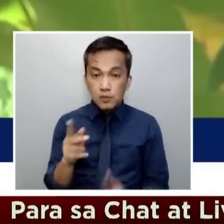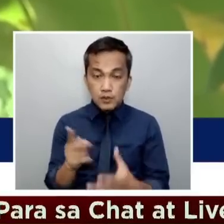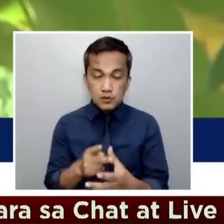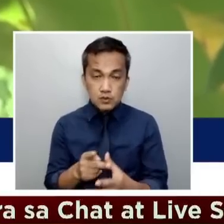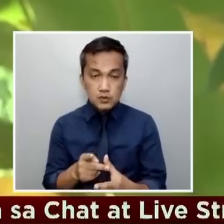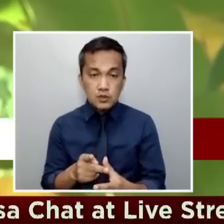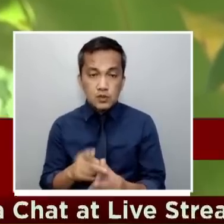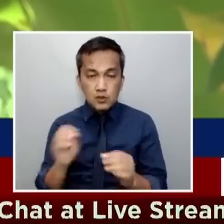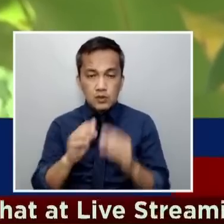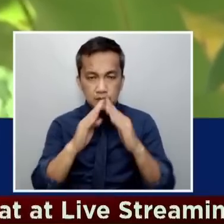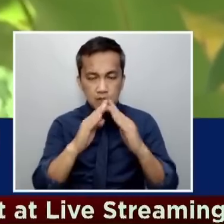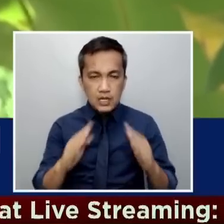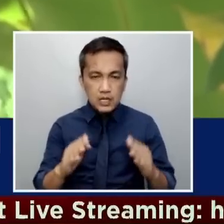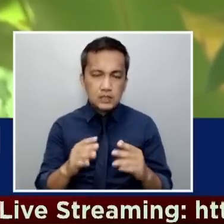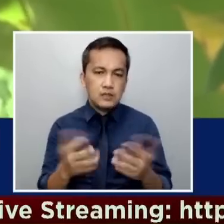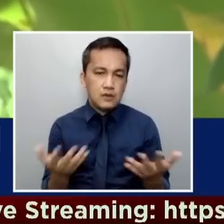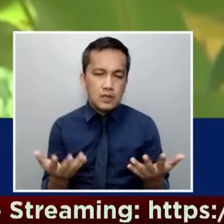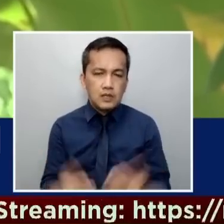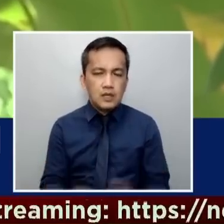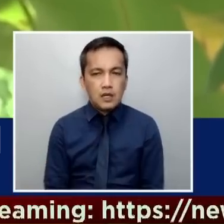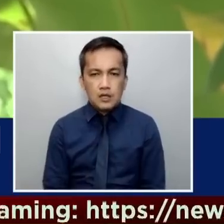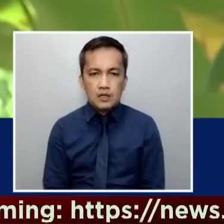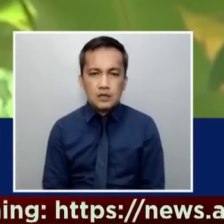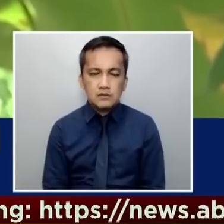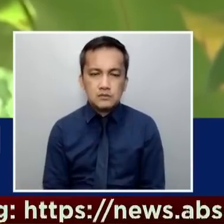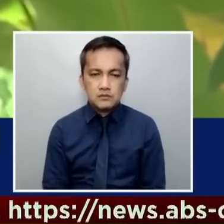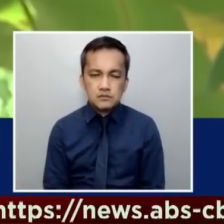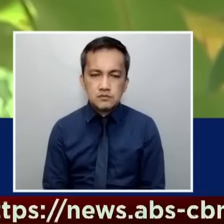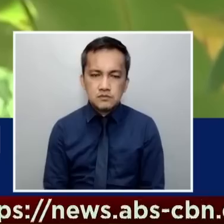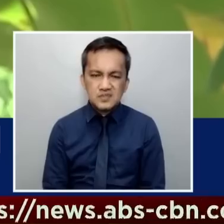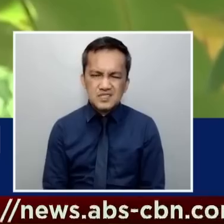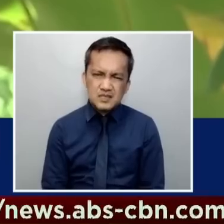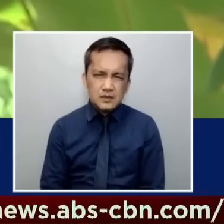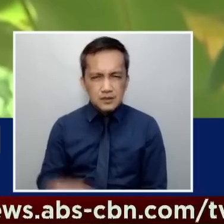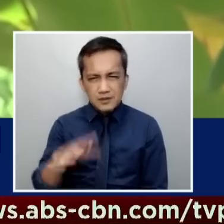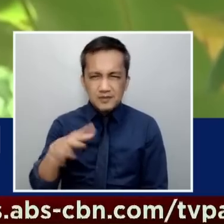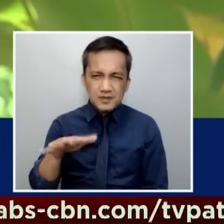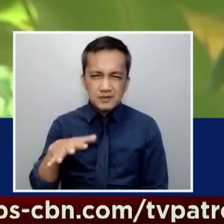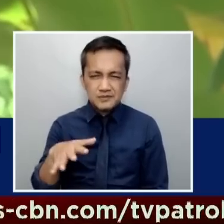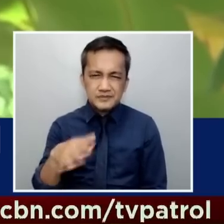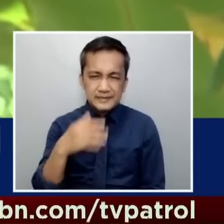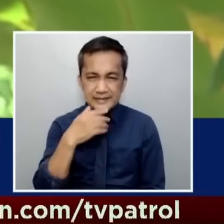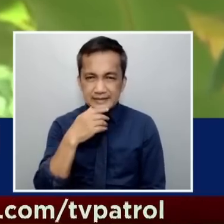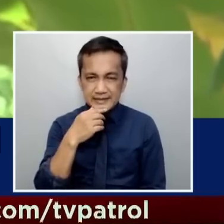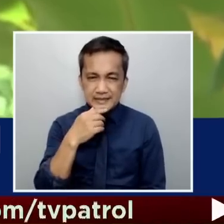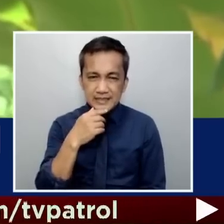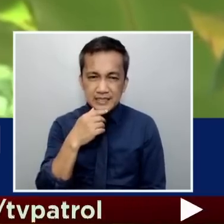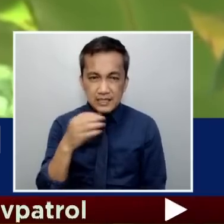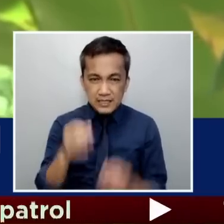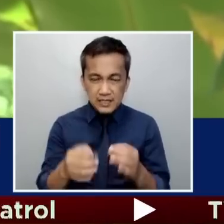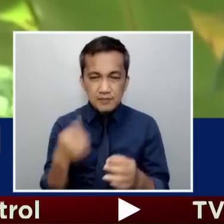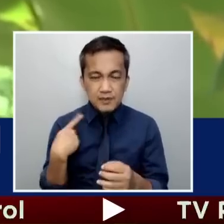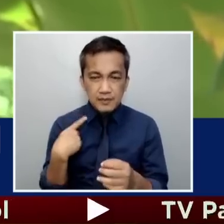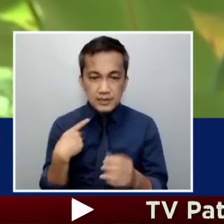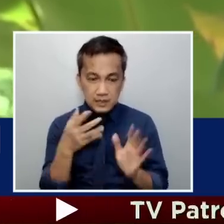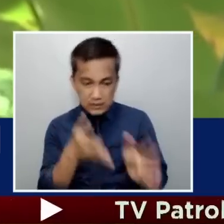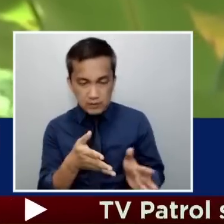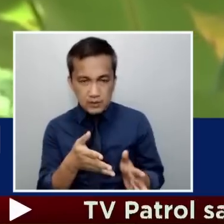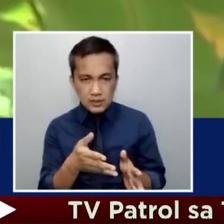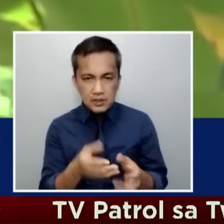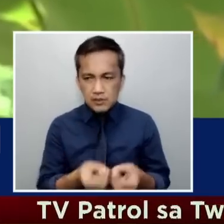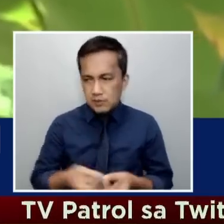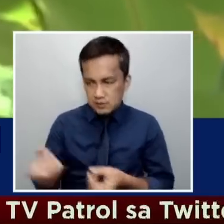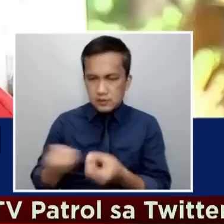bahay po sa anislag. Kaya medyo maano po, kaya pag may mga sobra-sobra na lang po, binibigyan na lang po